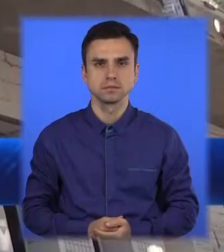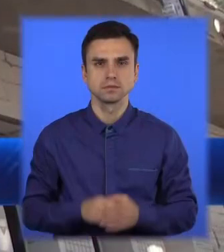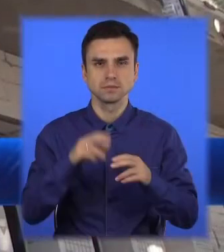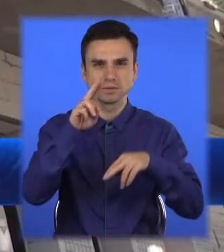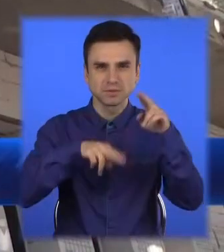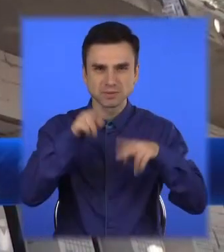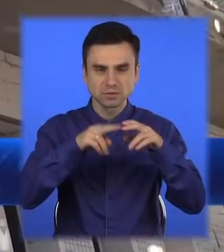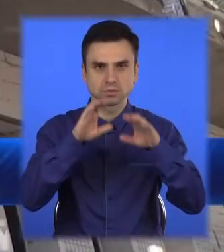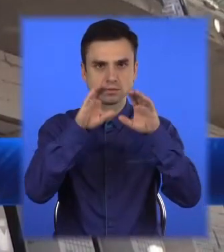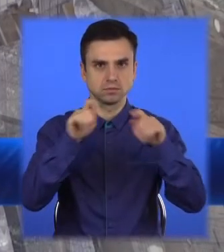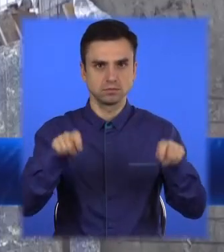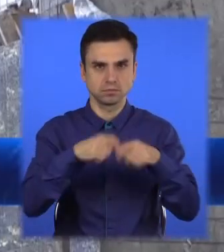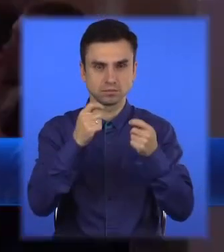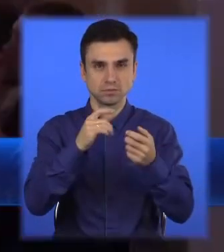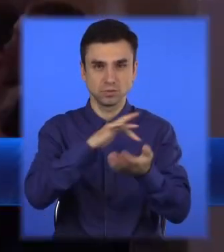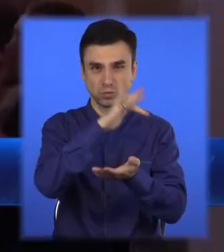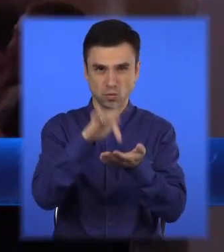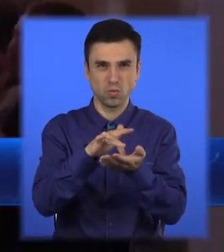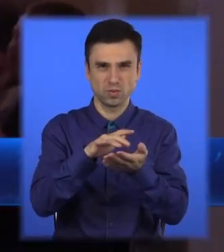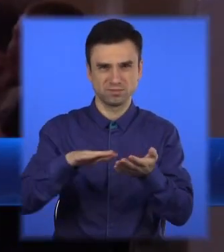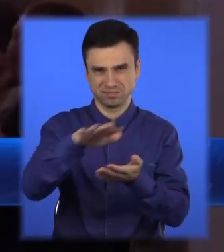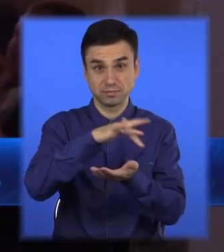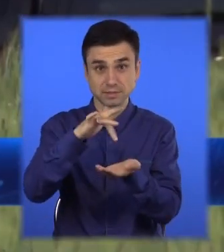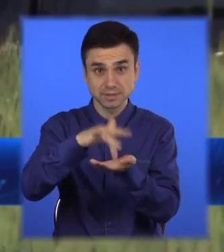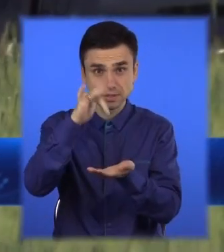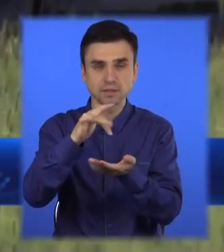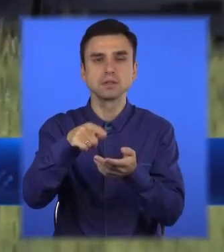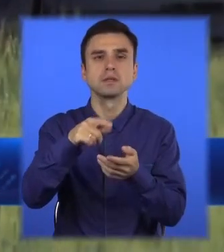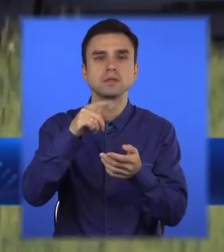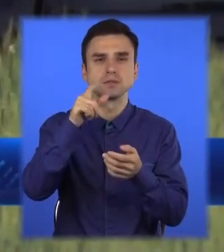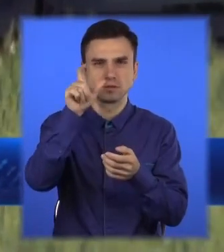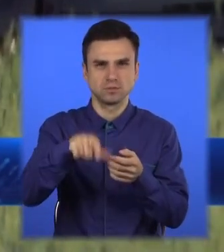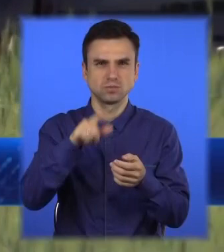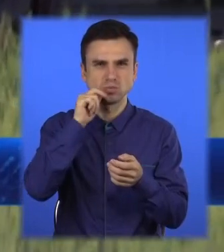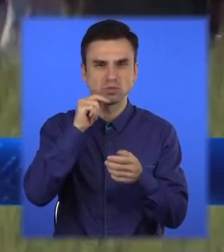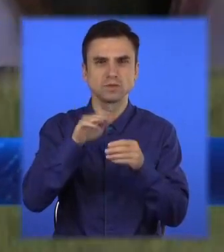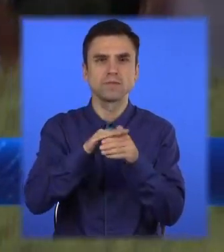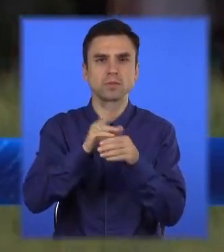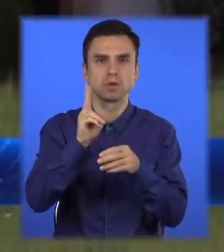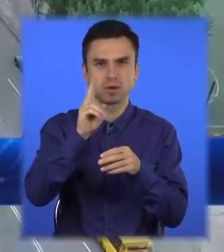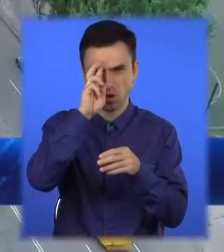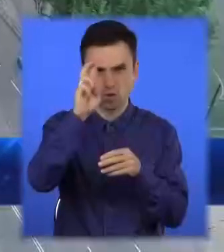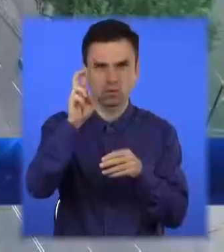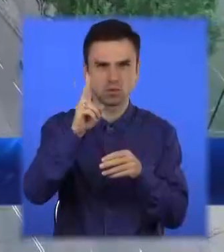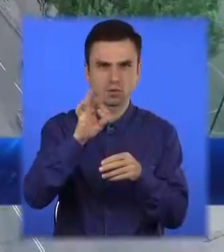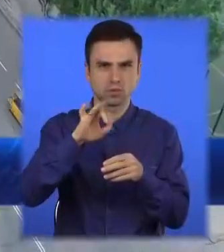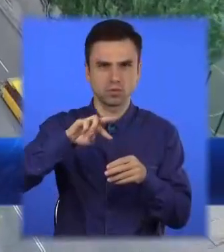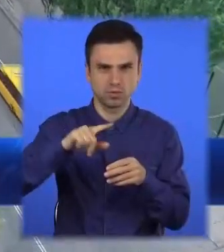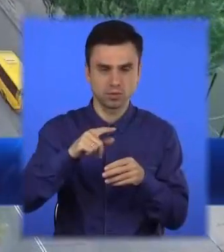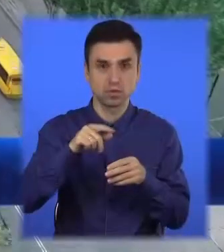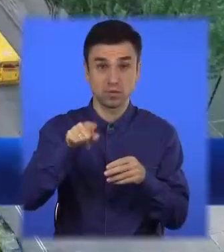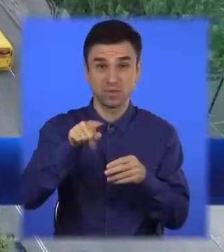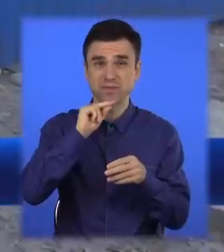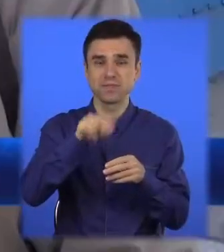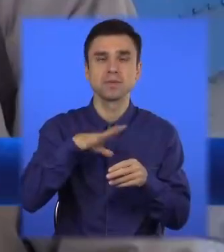Незаконне будівництво у центрі міста. Родичі Миколи Короля, якого звинувачують у загибелі молодої пари, зводять новий